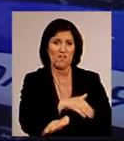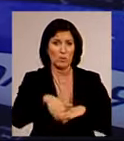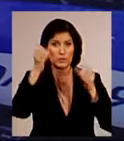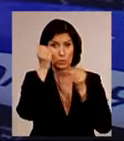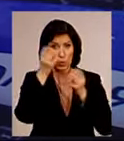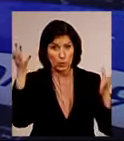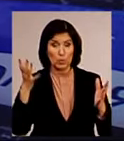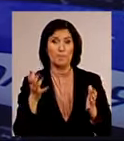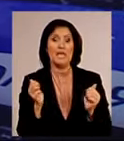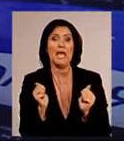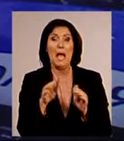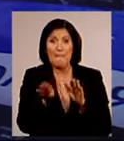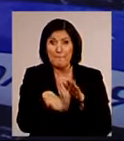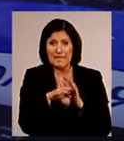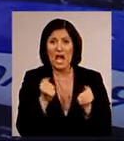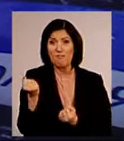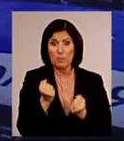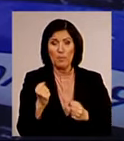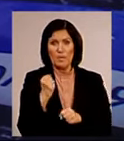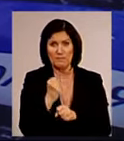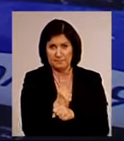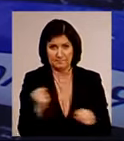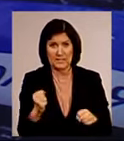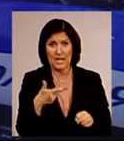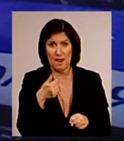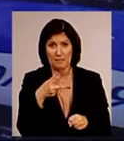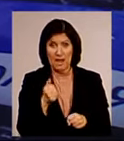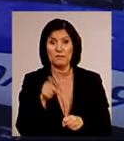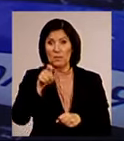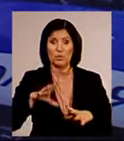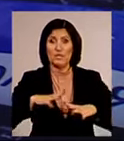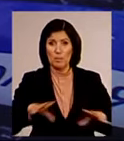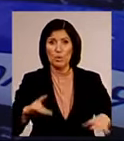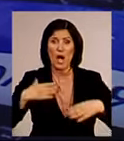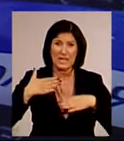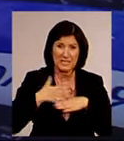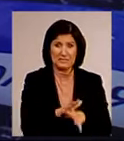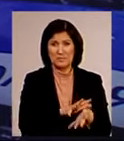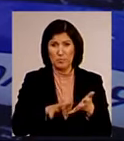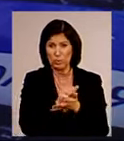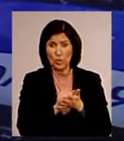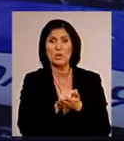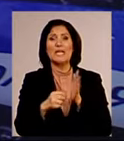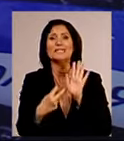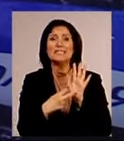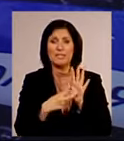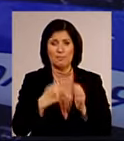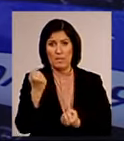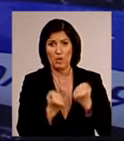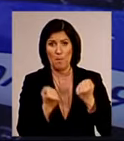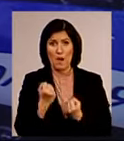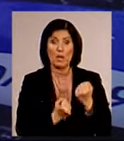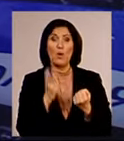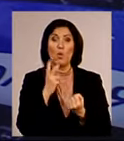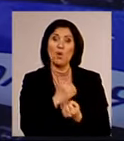Під автомобілем «Додж» спрацювала граната. Людей поруч не було, але уламками пошкодило 7 іномарок. Кого намагалися підірвати та